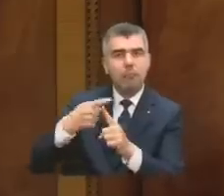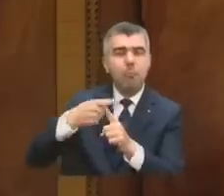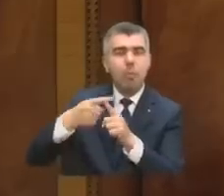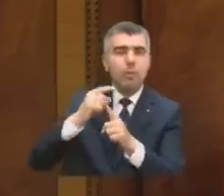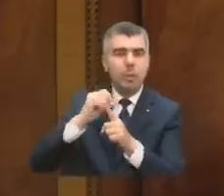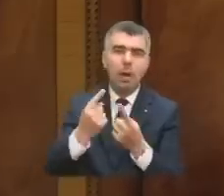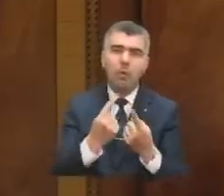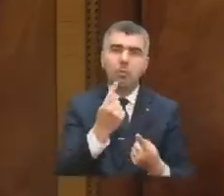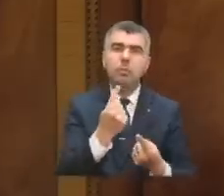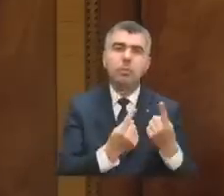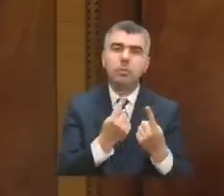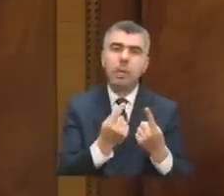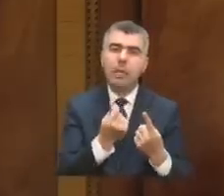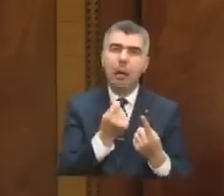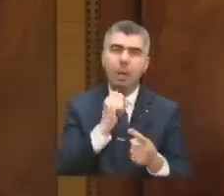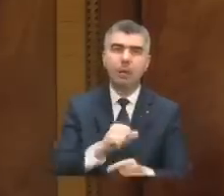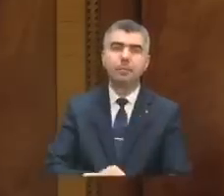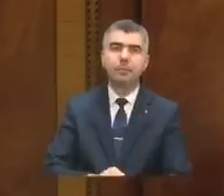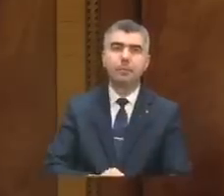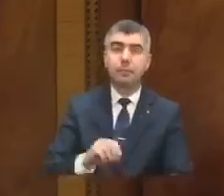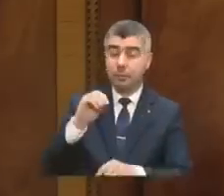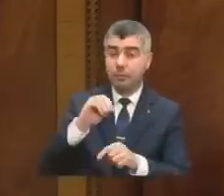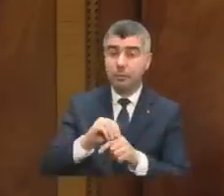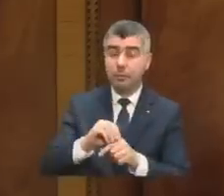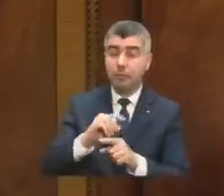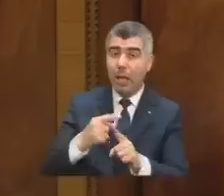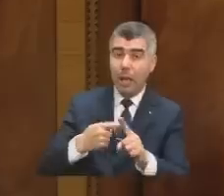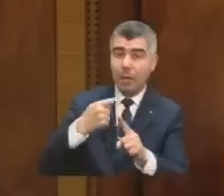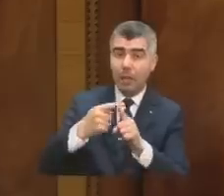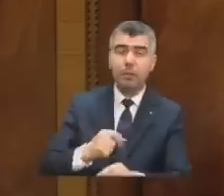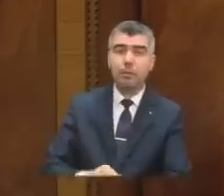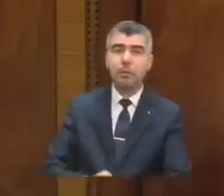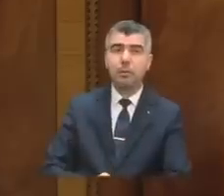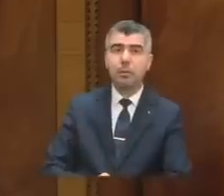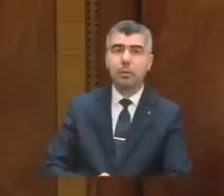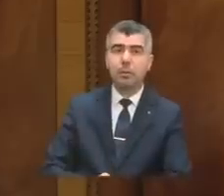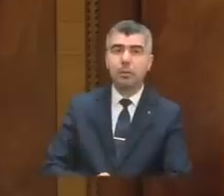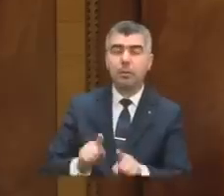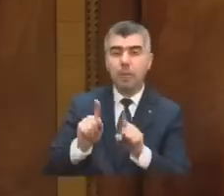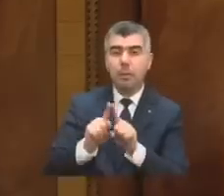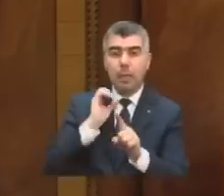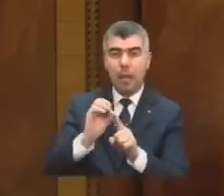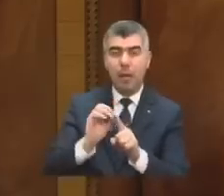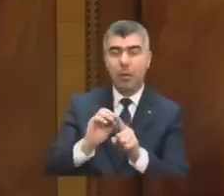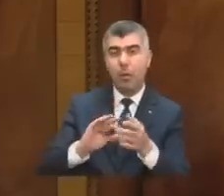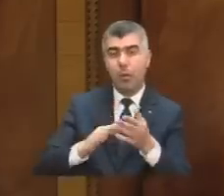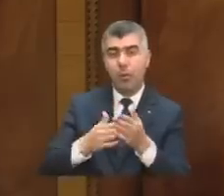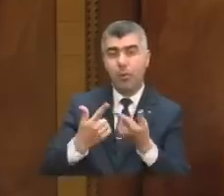العموميه وتتعلق ايضا بتوجيه مسطره